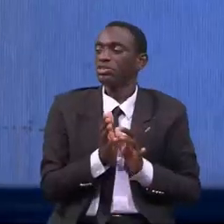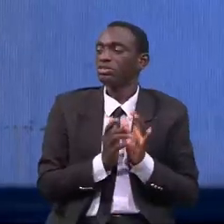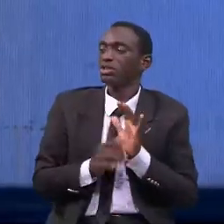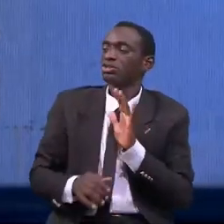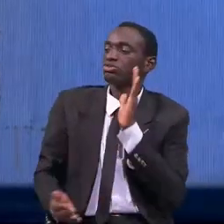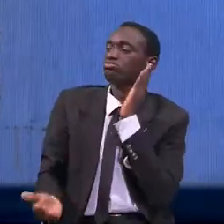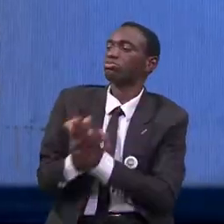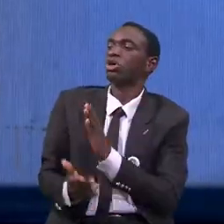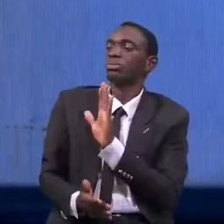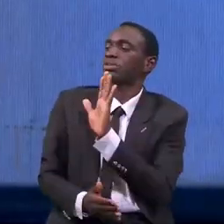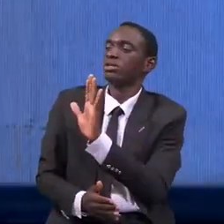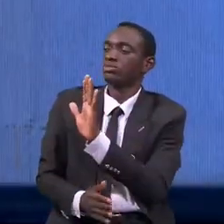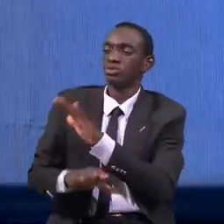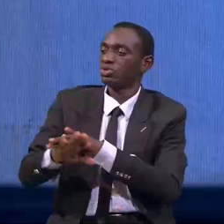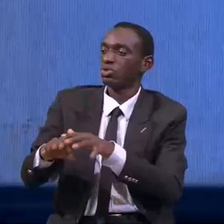arrêté